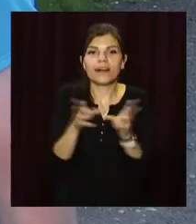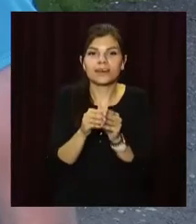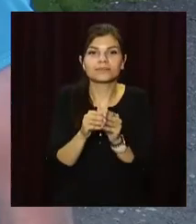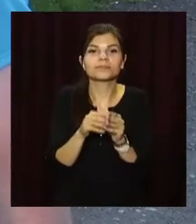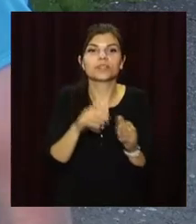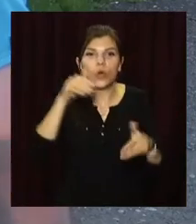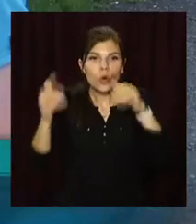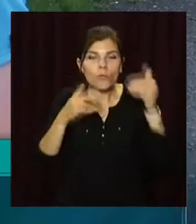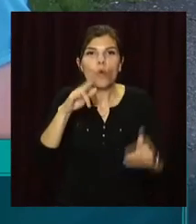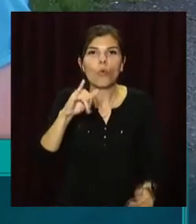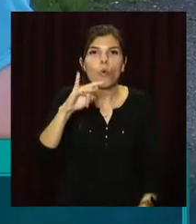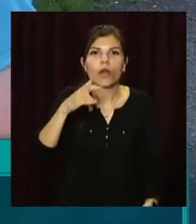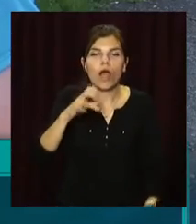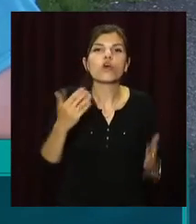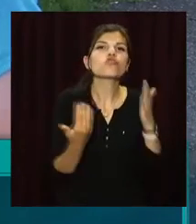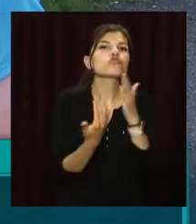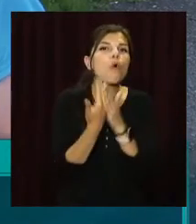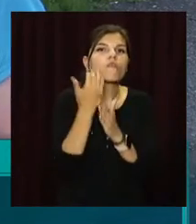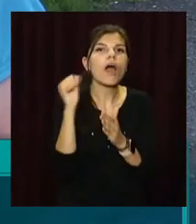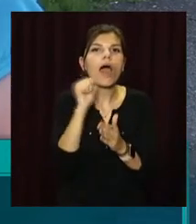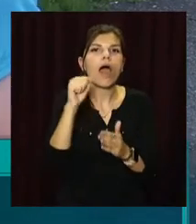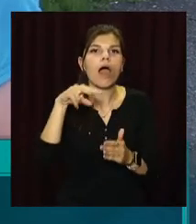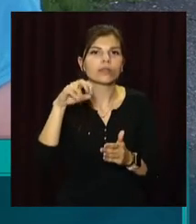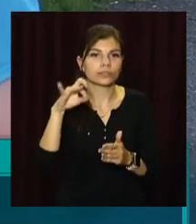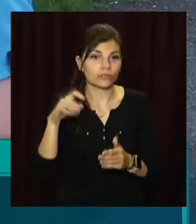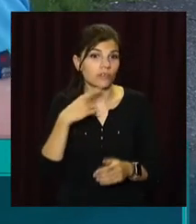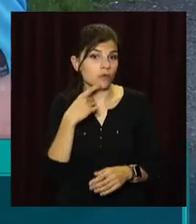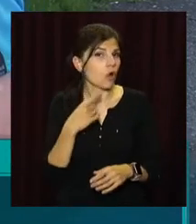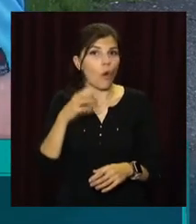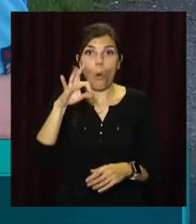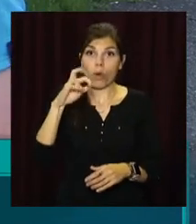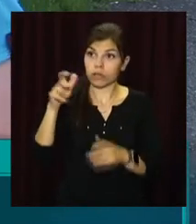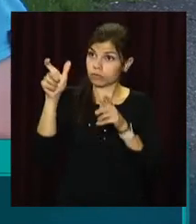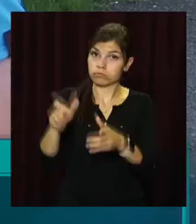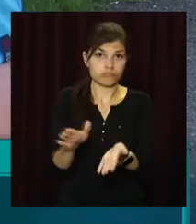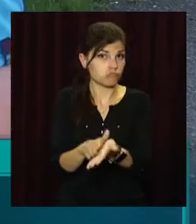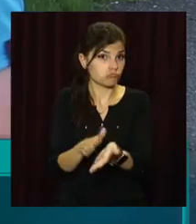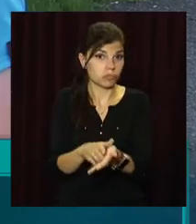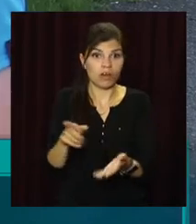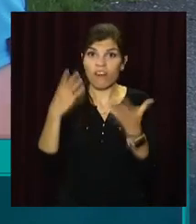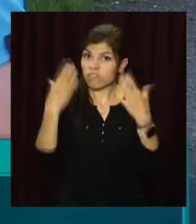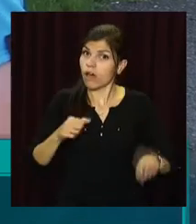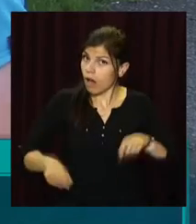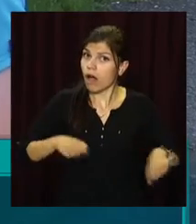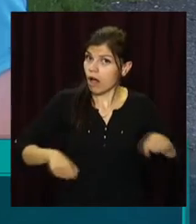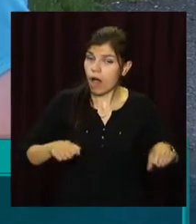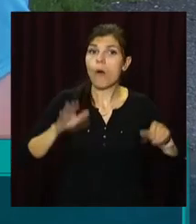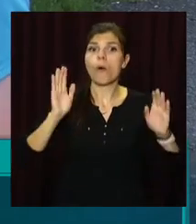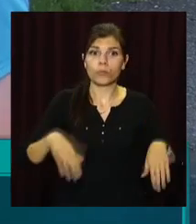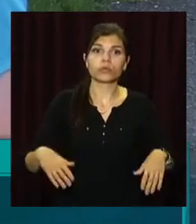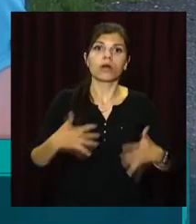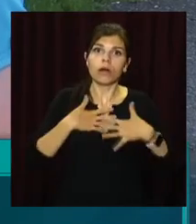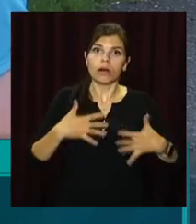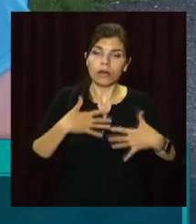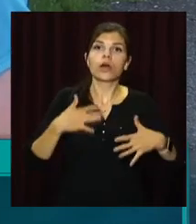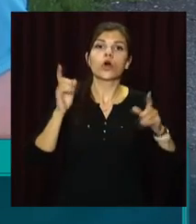Новоолександрівці. Олегу надзвичайний респект, тому що вкручувати в день, а потім віддихати те ж саме, а можливо й більше, на